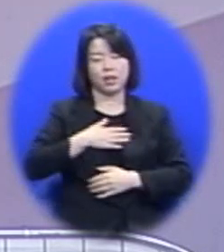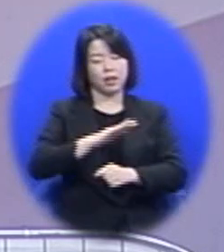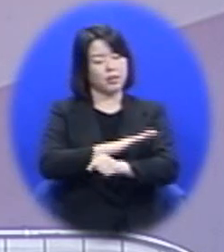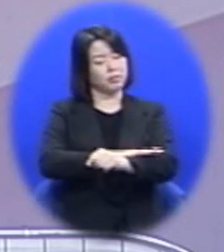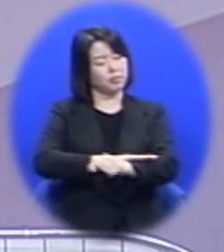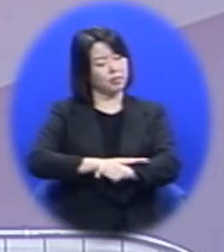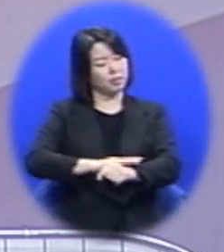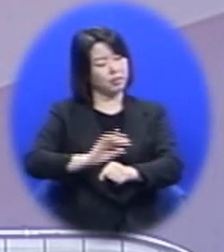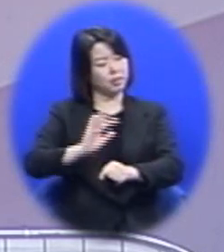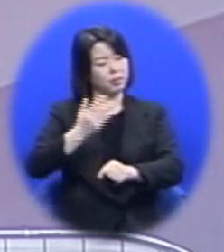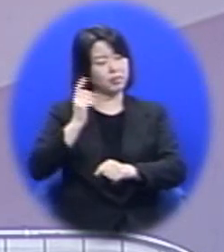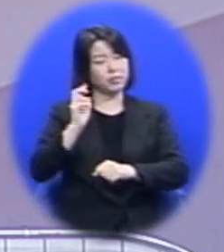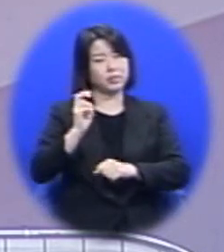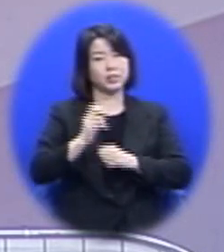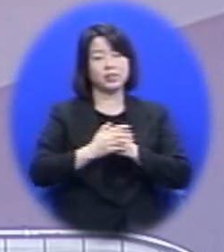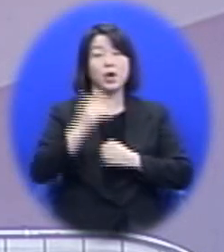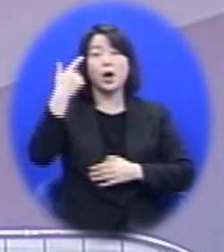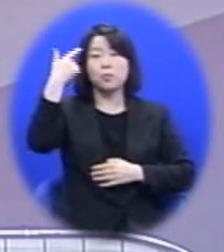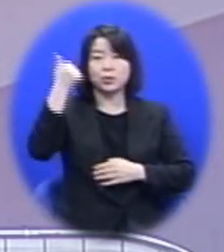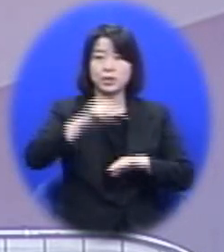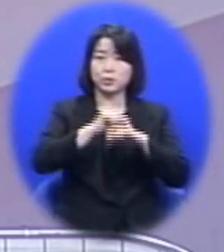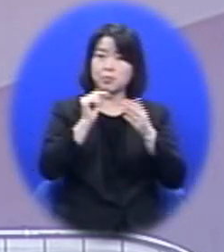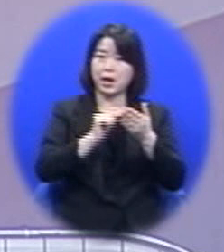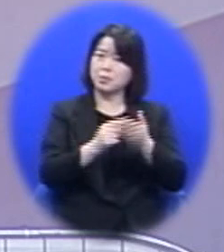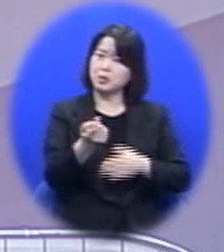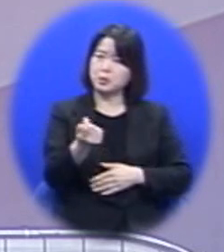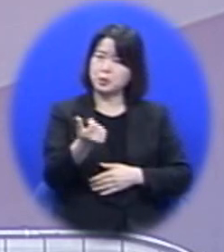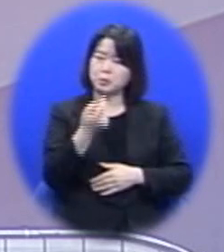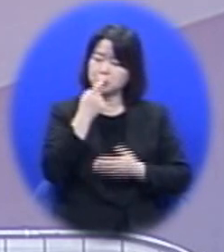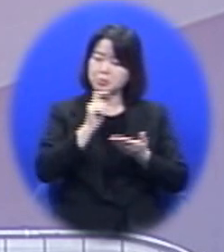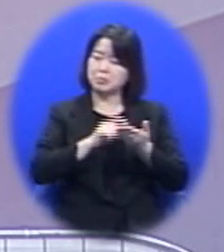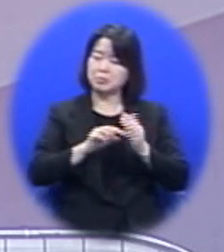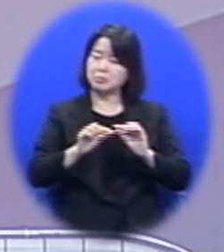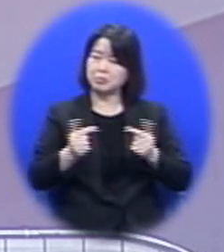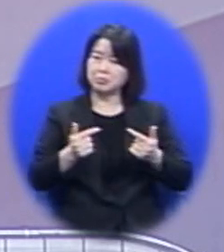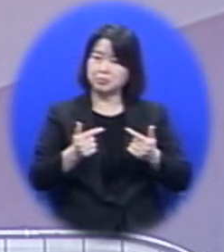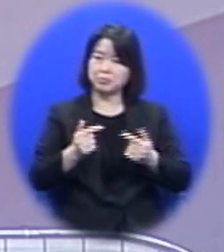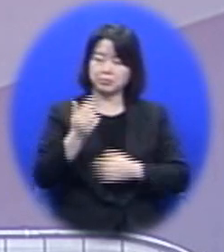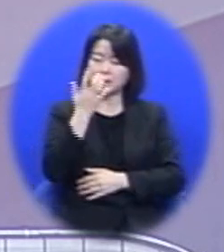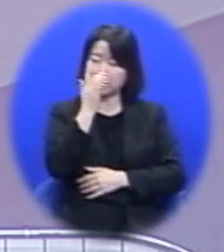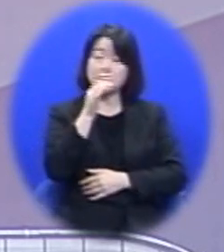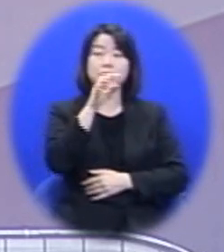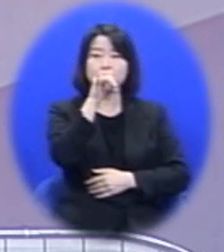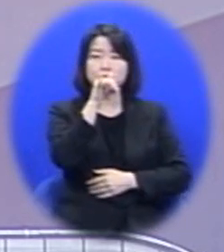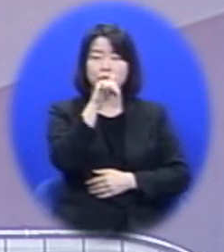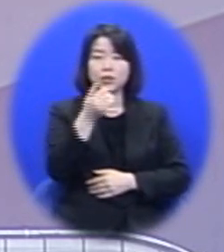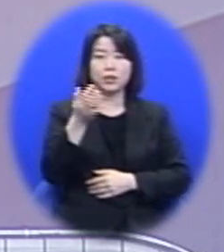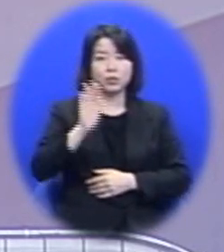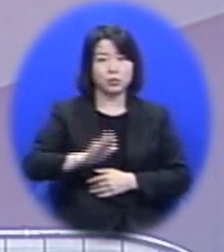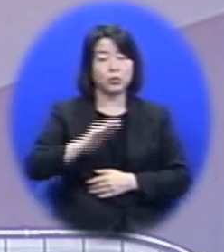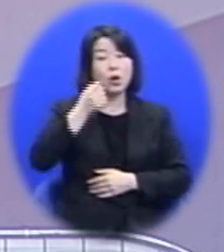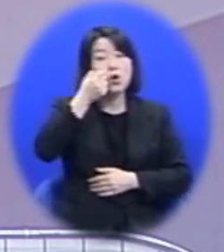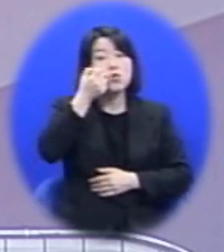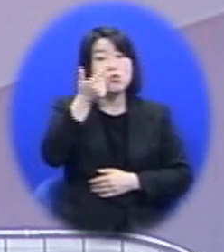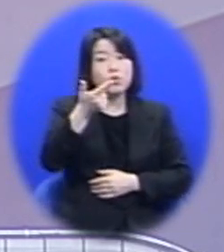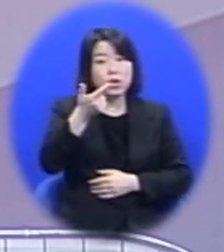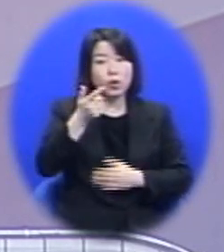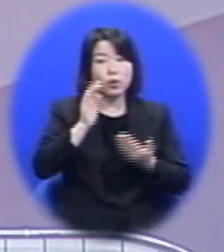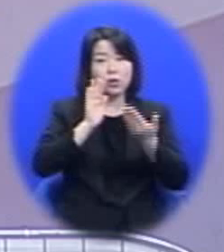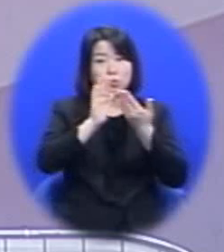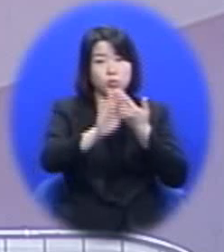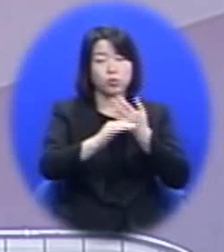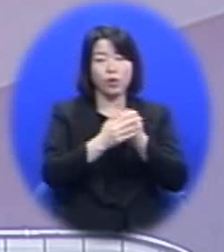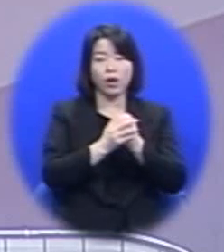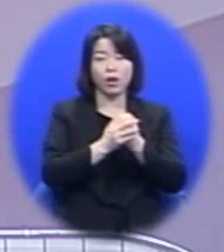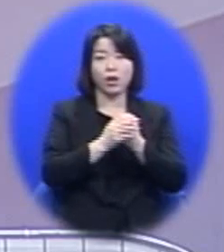건지 목사님도 참 마음이 좀 쉽지 않으셨다 그래요. 6개월 뒤에 아이가 또